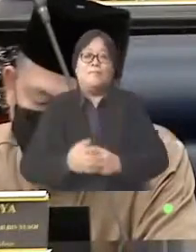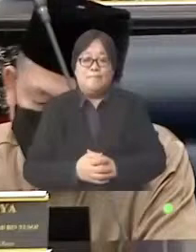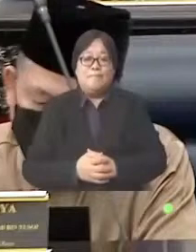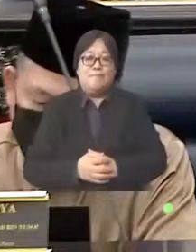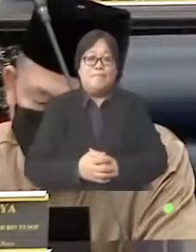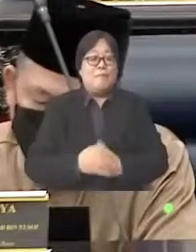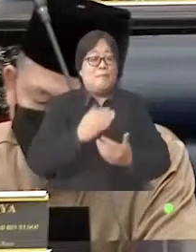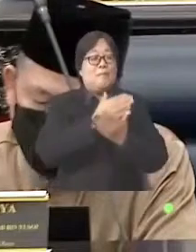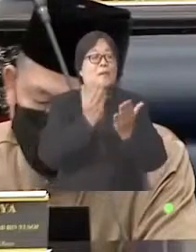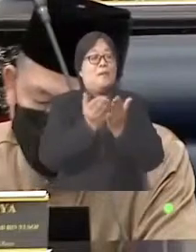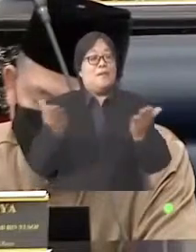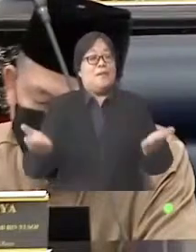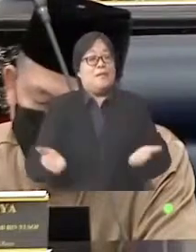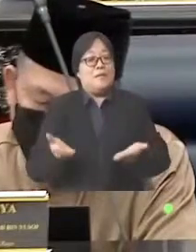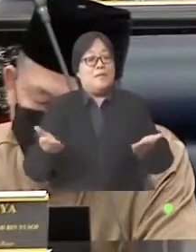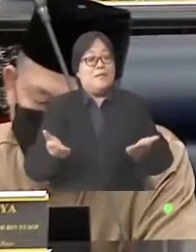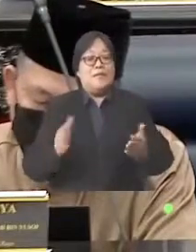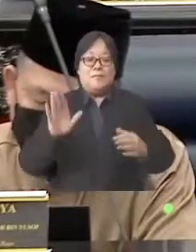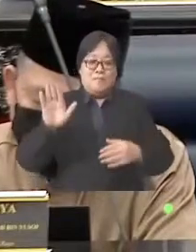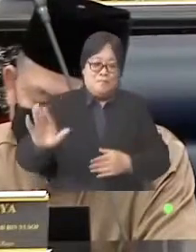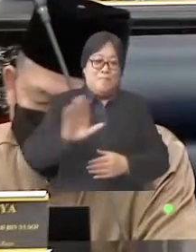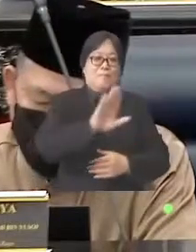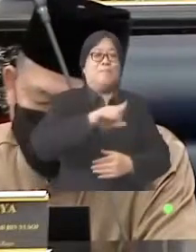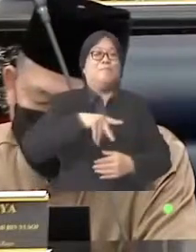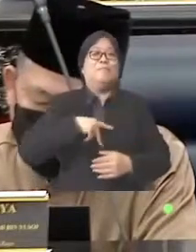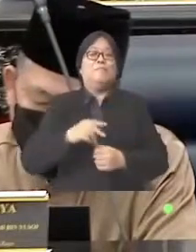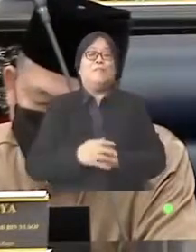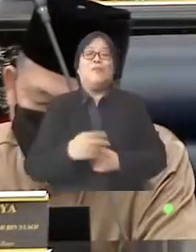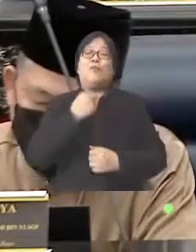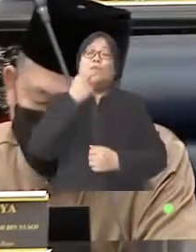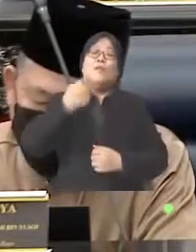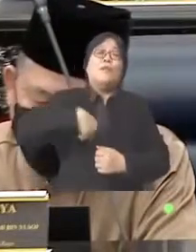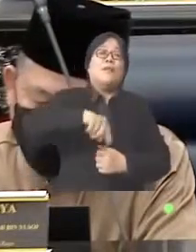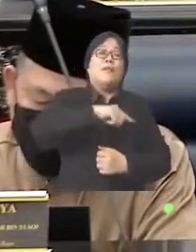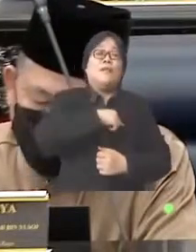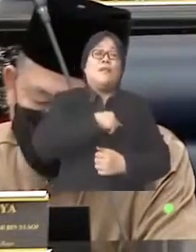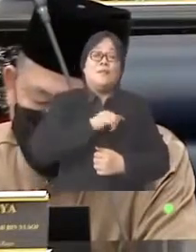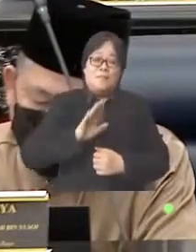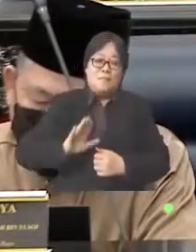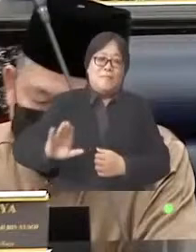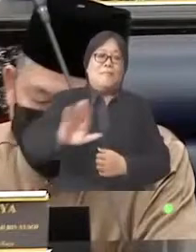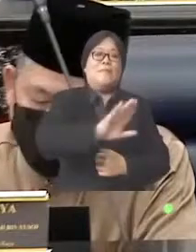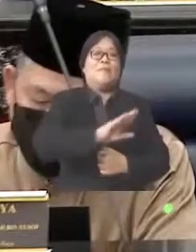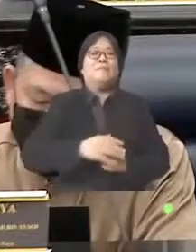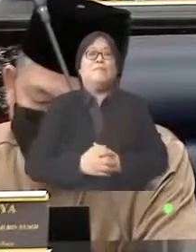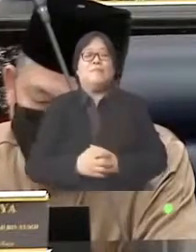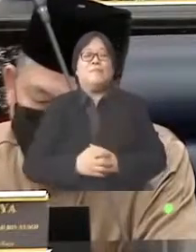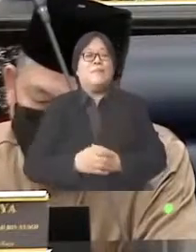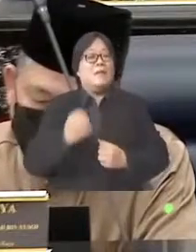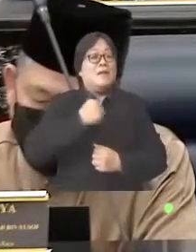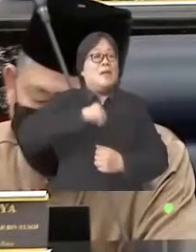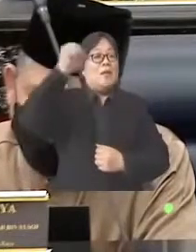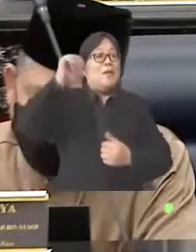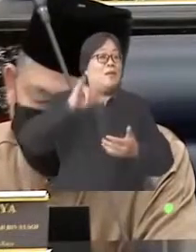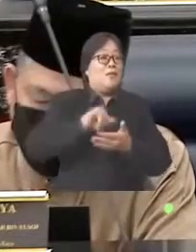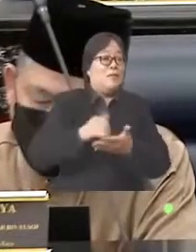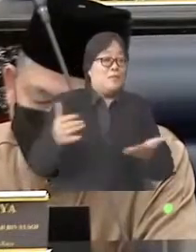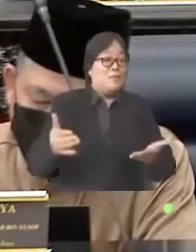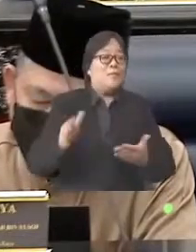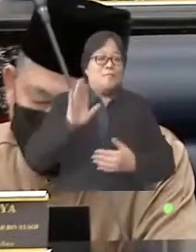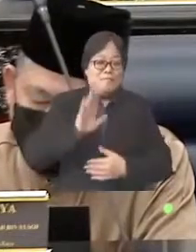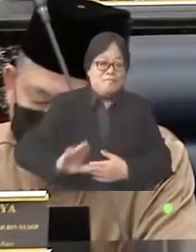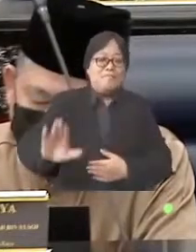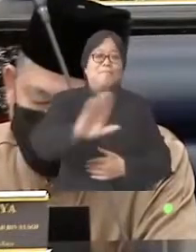bahwa baja ini milik mereka suara kita milik mereka bahwa kemenangan itu